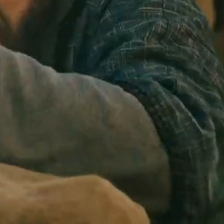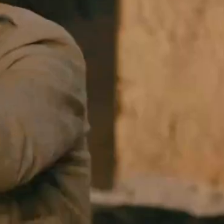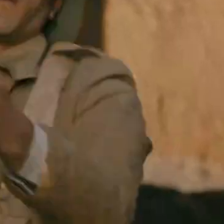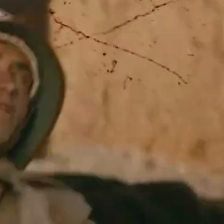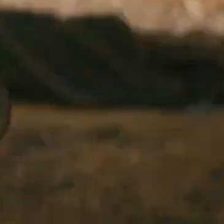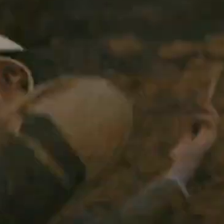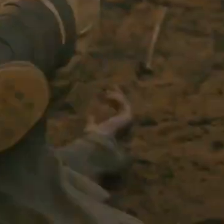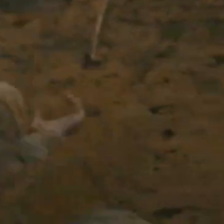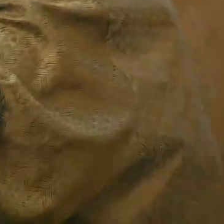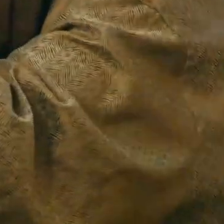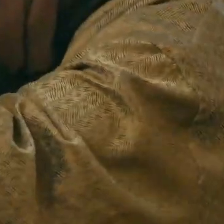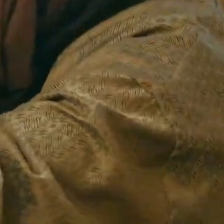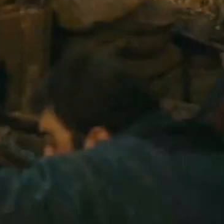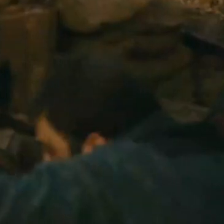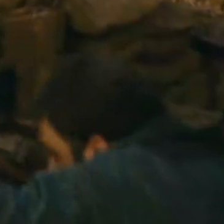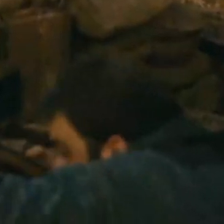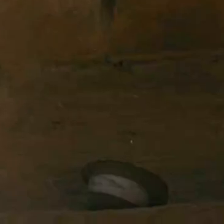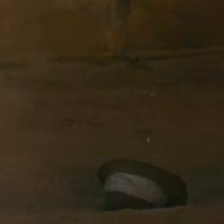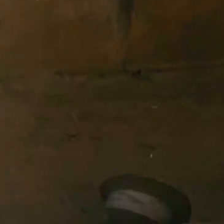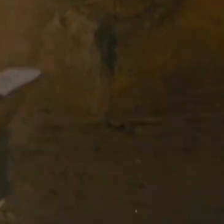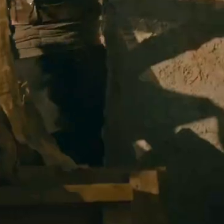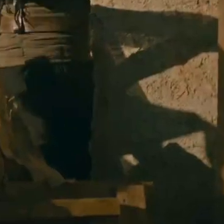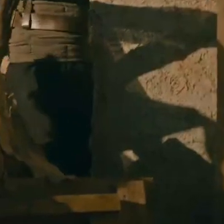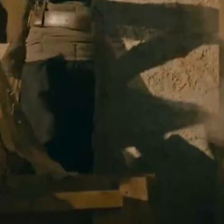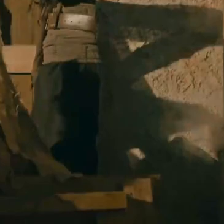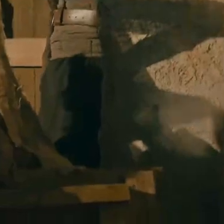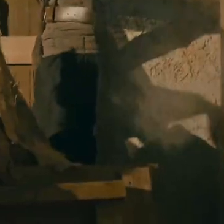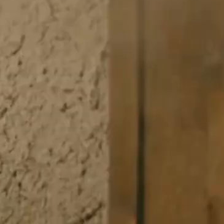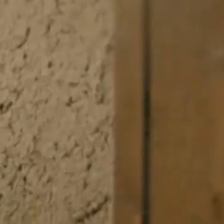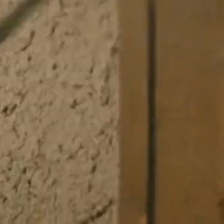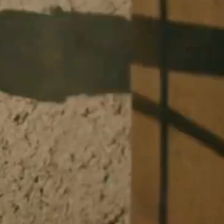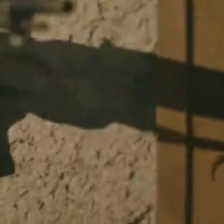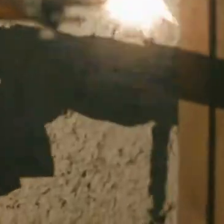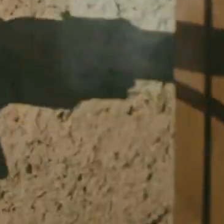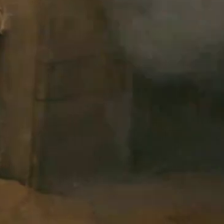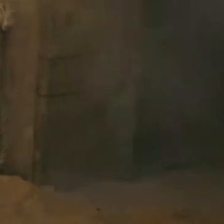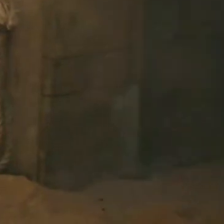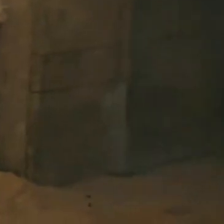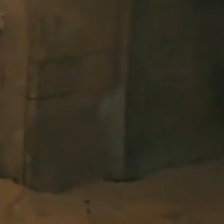askeri alnından vurdu. Bedevilerden biri de bir Hintli'yi indirdi.